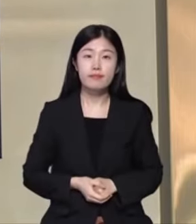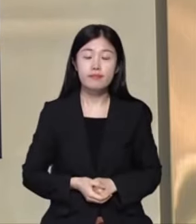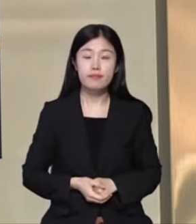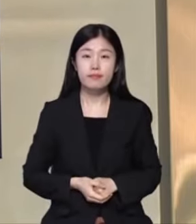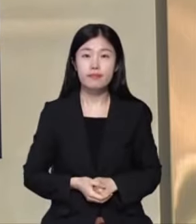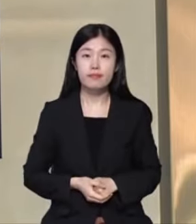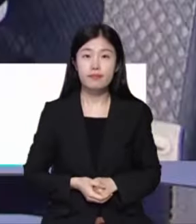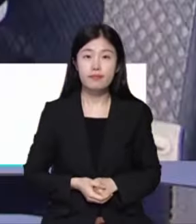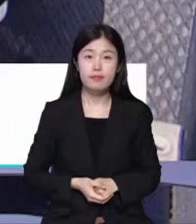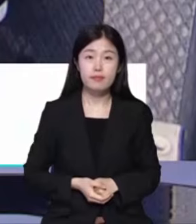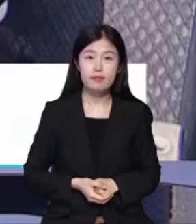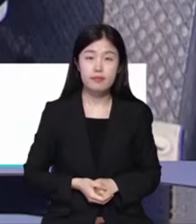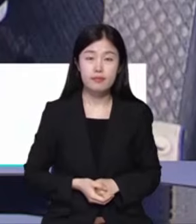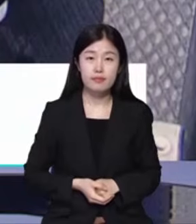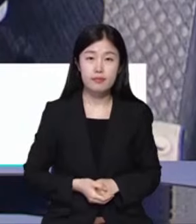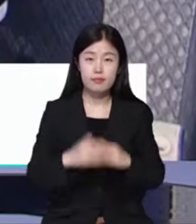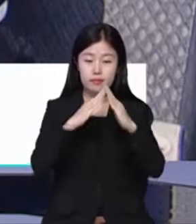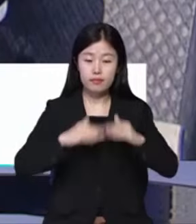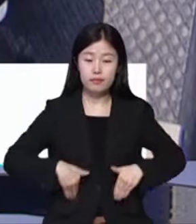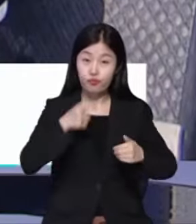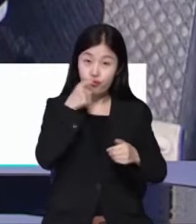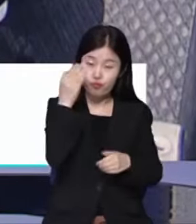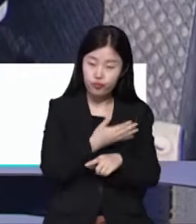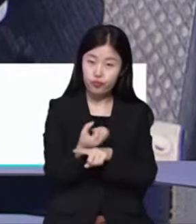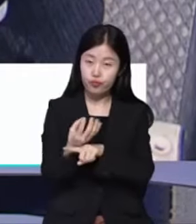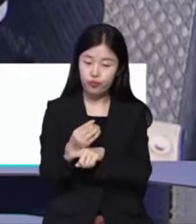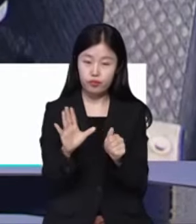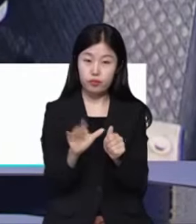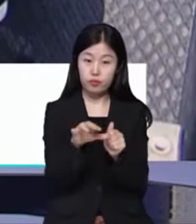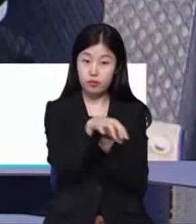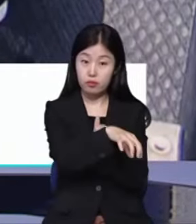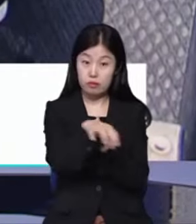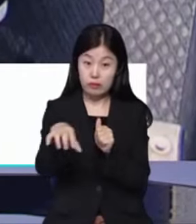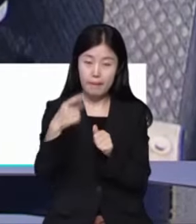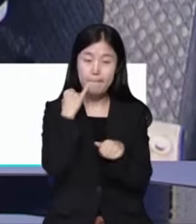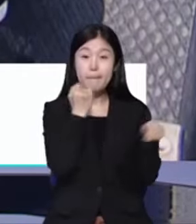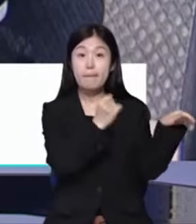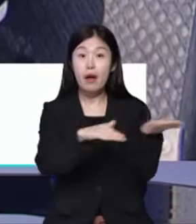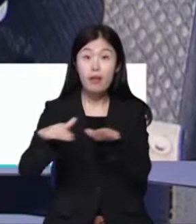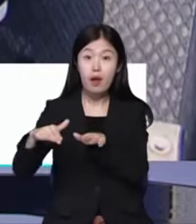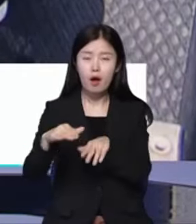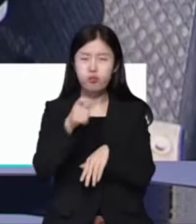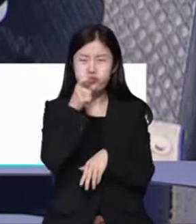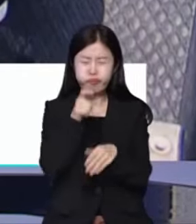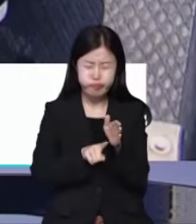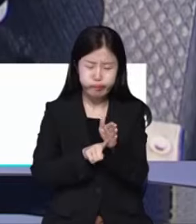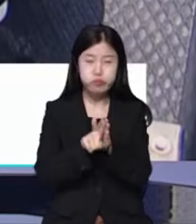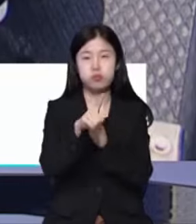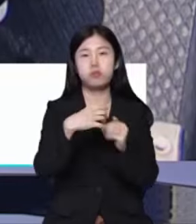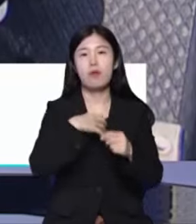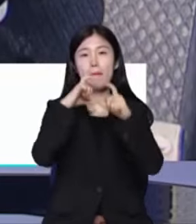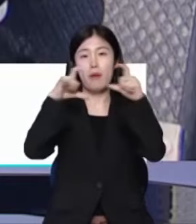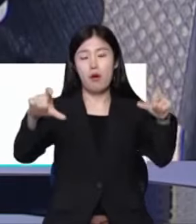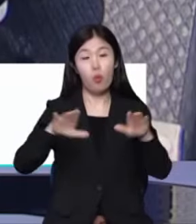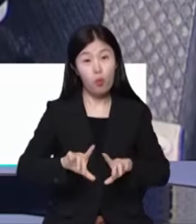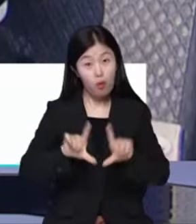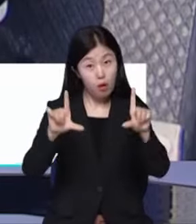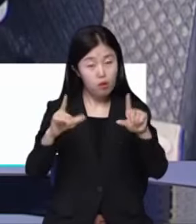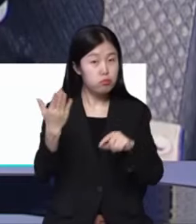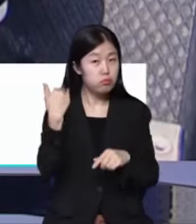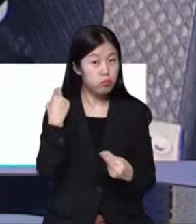조경원입니다. 전남 여수와 보성, 함평 해역에 고수온 경보가 발령됐습니다. 특히 올해는